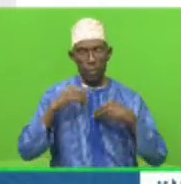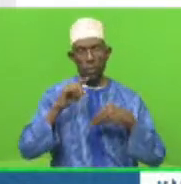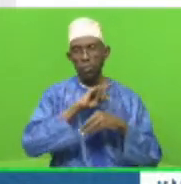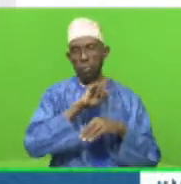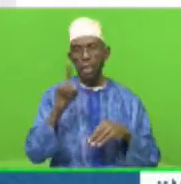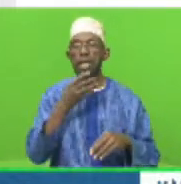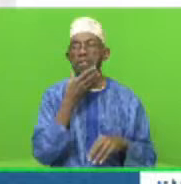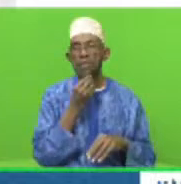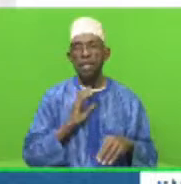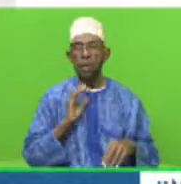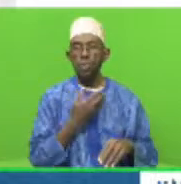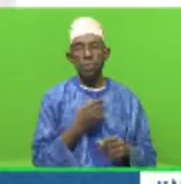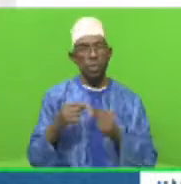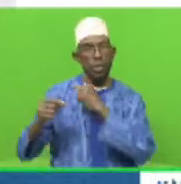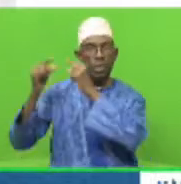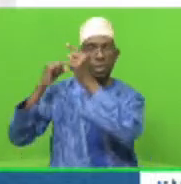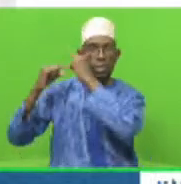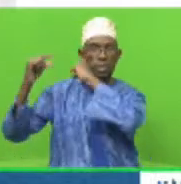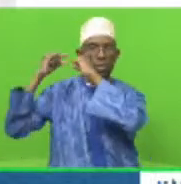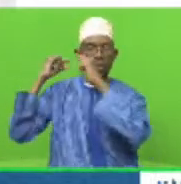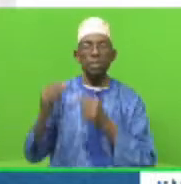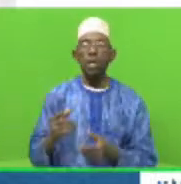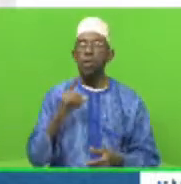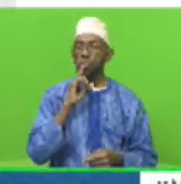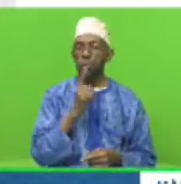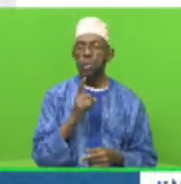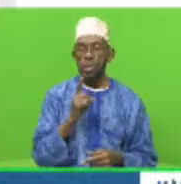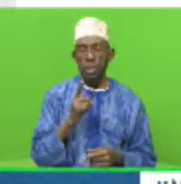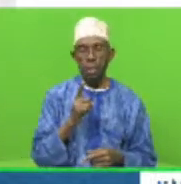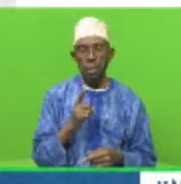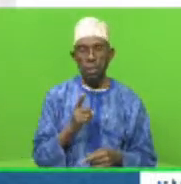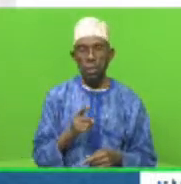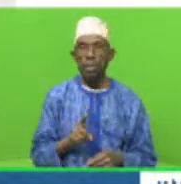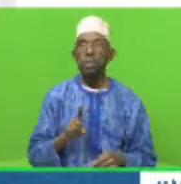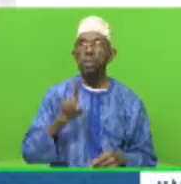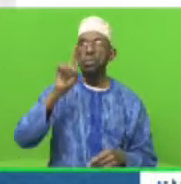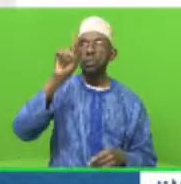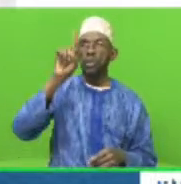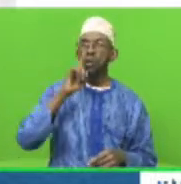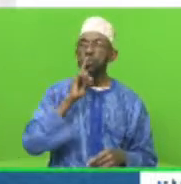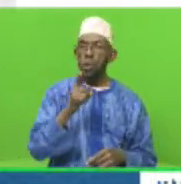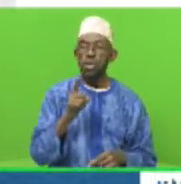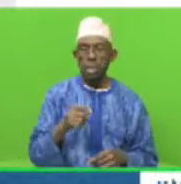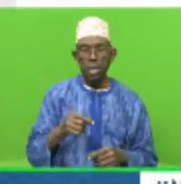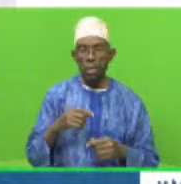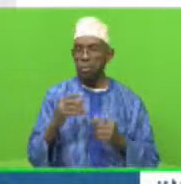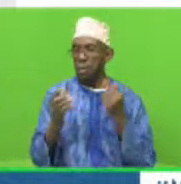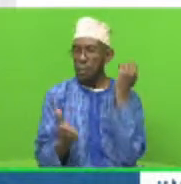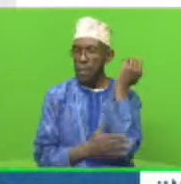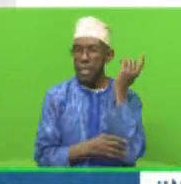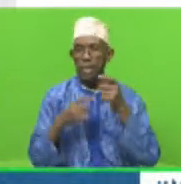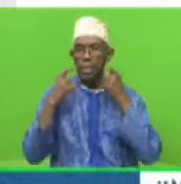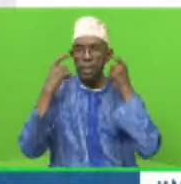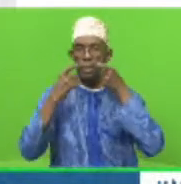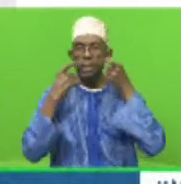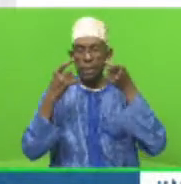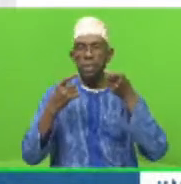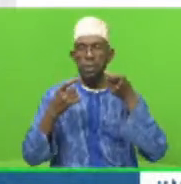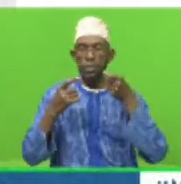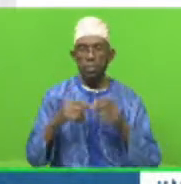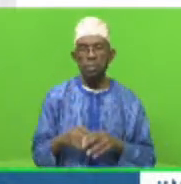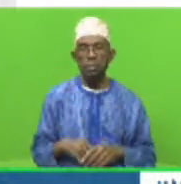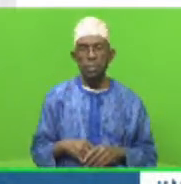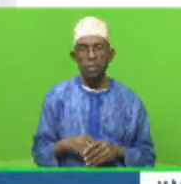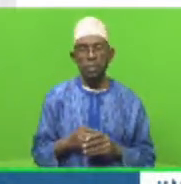عليها آباءنا والله أمرنا بها، قل إن الله لا يأمر بالفحشاء أتقولون على الله ما